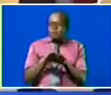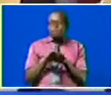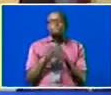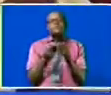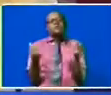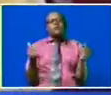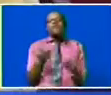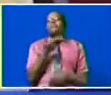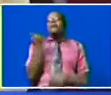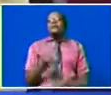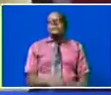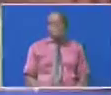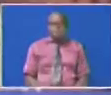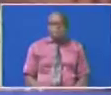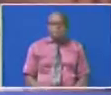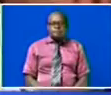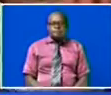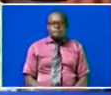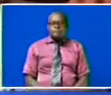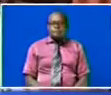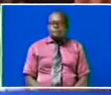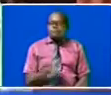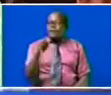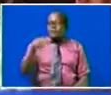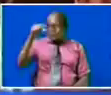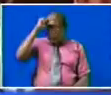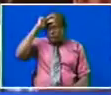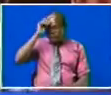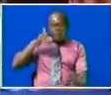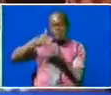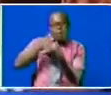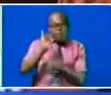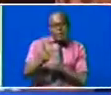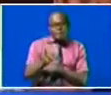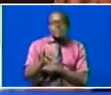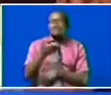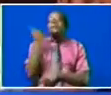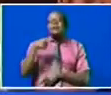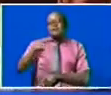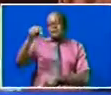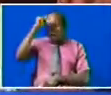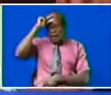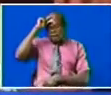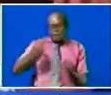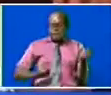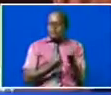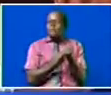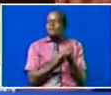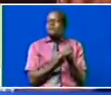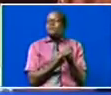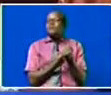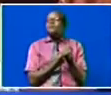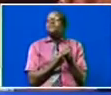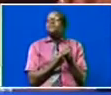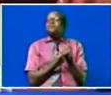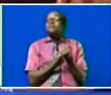suluhu wasioitaka kamwe. Sasa kama serikali wanazuia hiyo, inabidi serikali ndio watatulishia